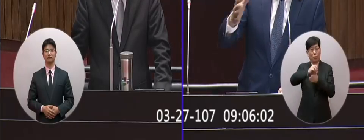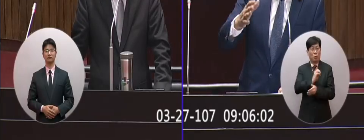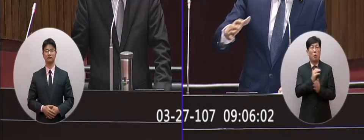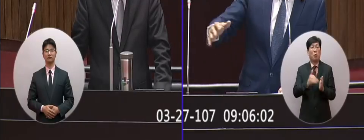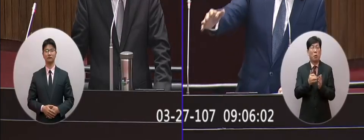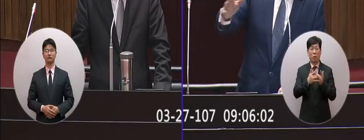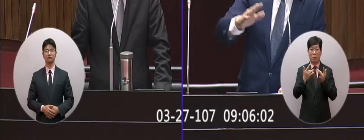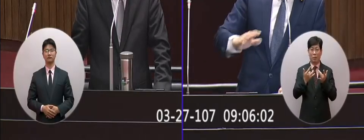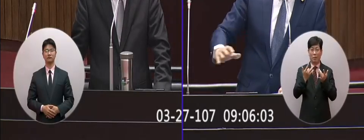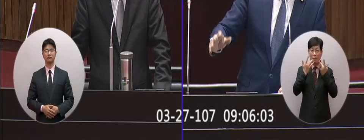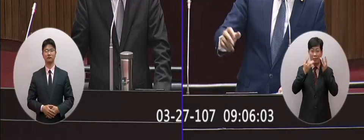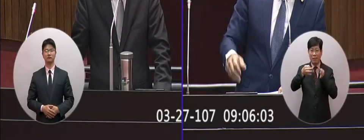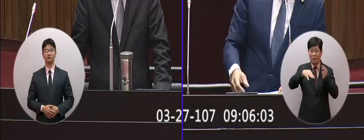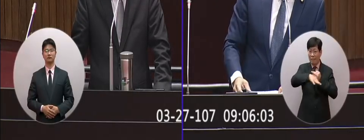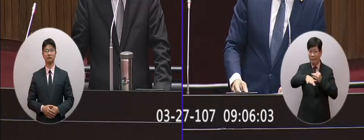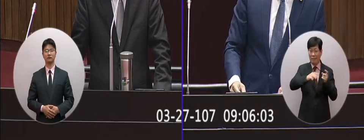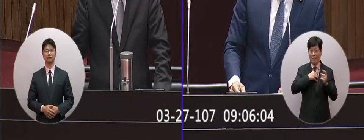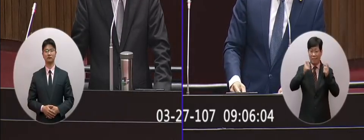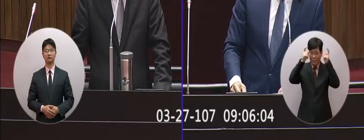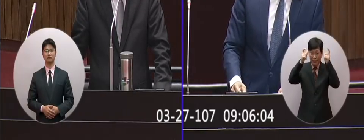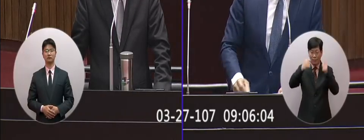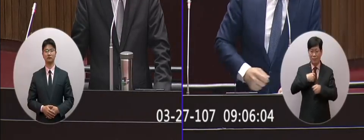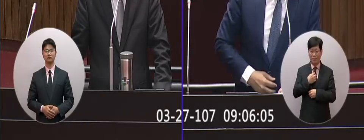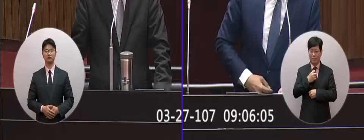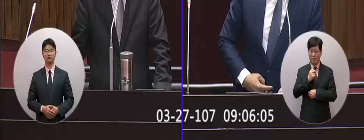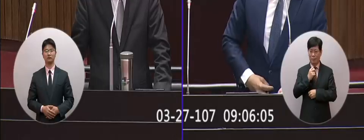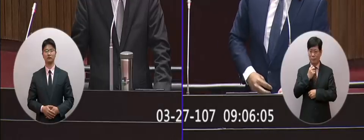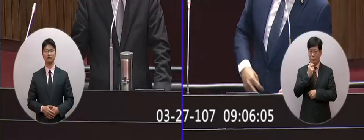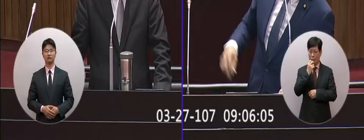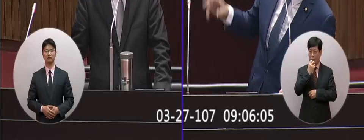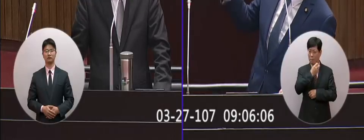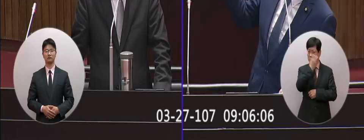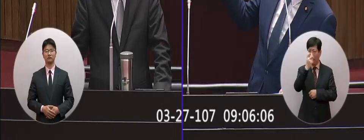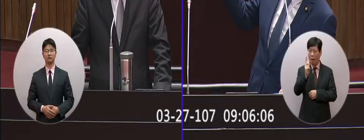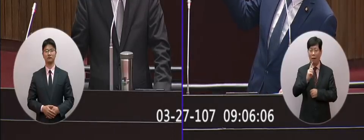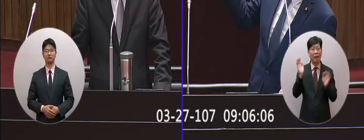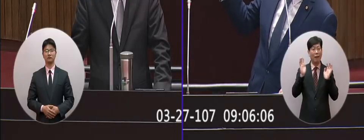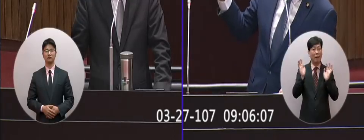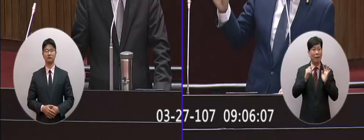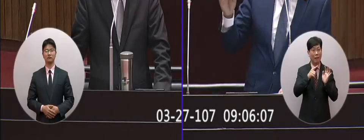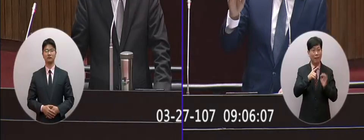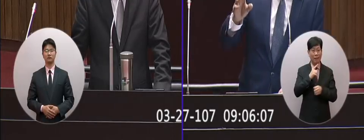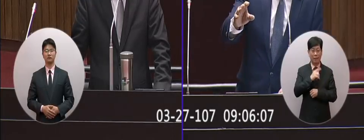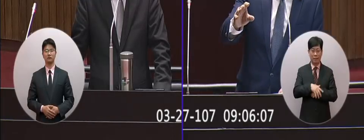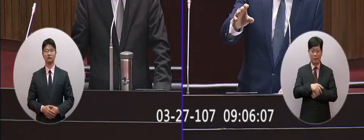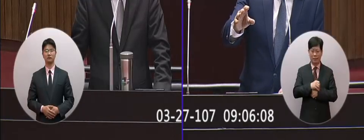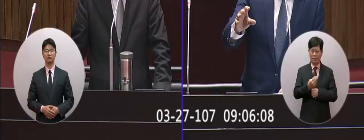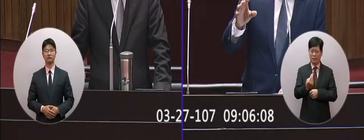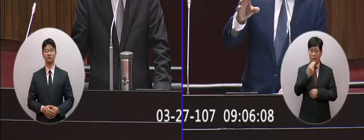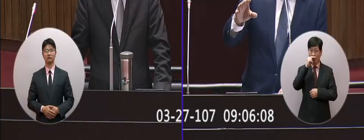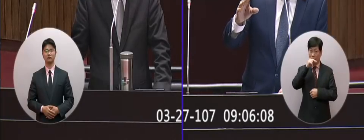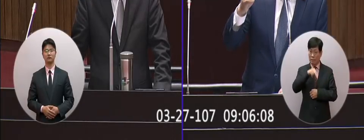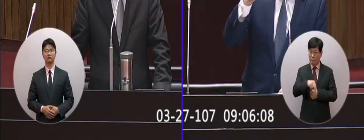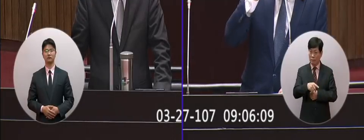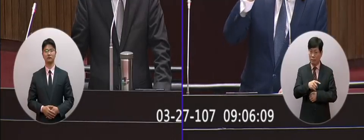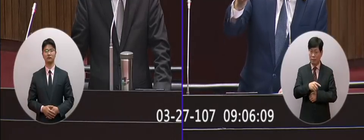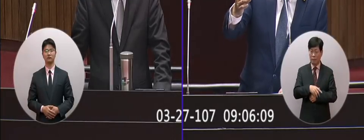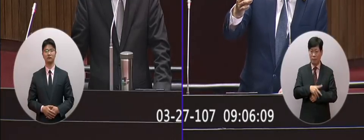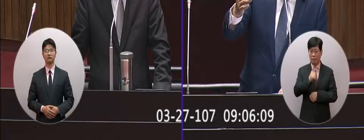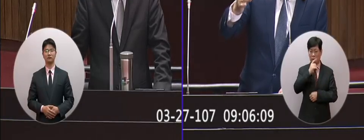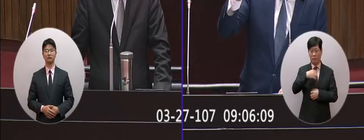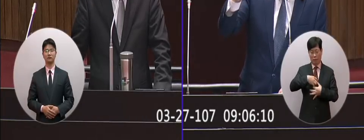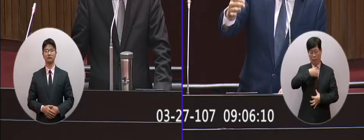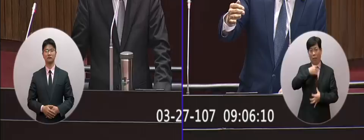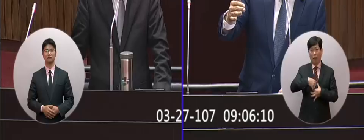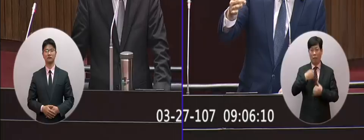以我们在菜市场，高雄菜市场，我后来发现说啊，这个孩子、啊、的这个呼吸的这个呼吸